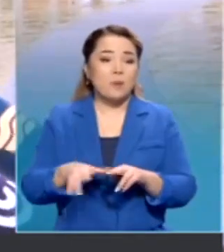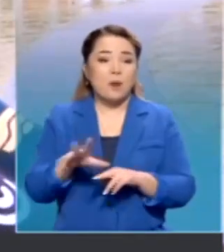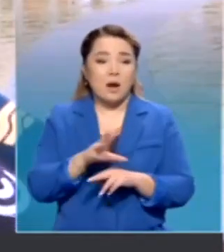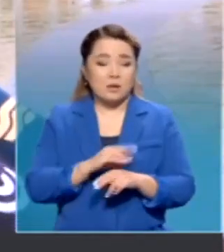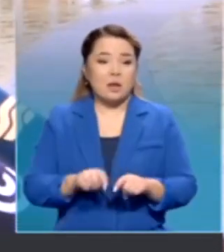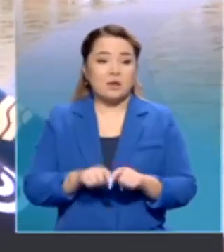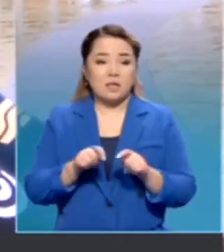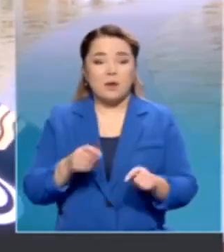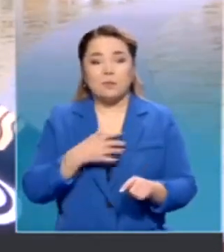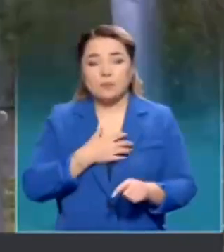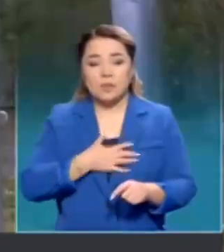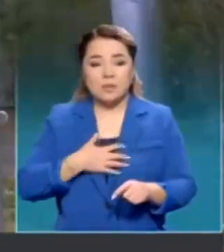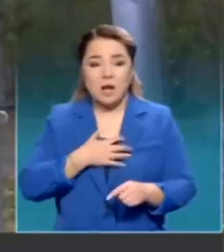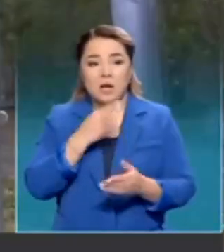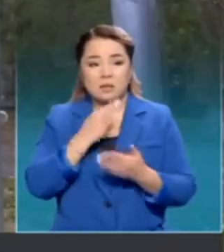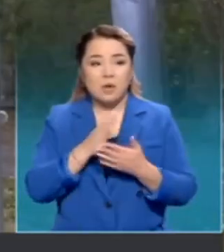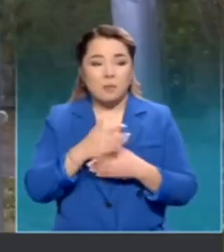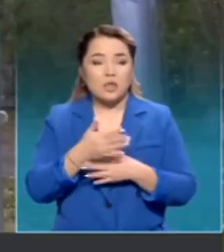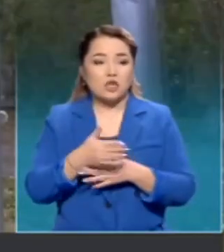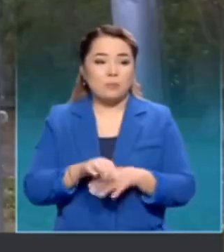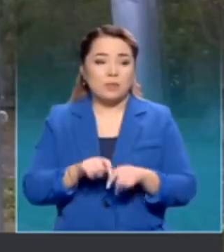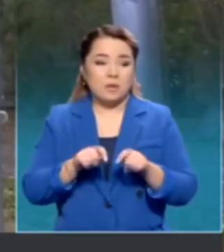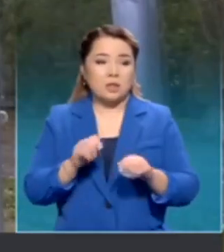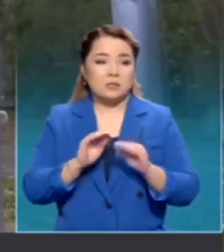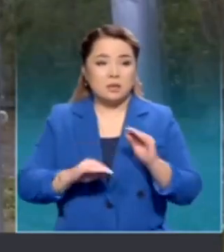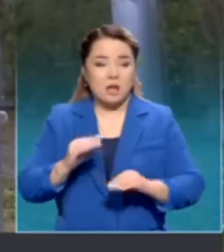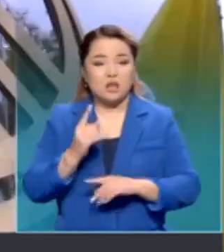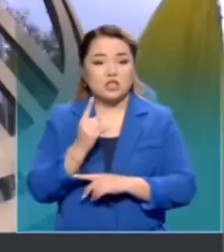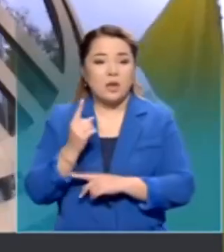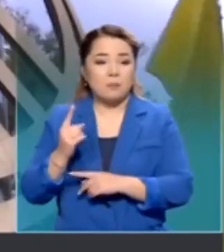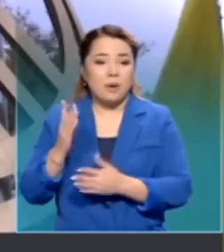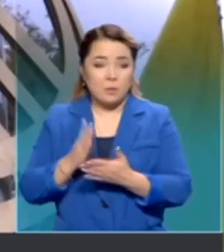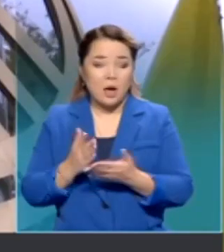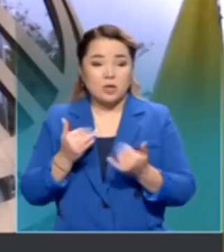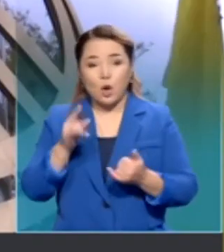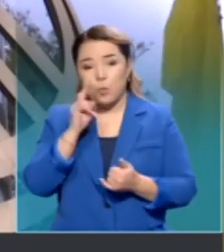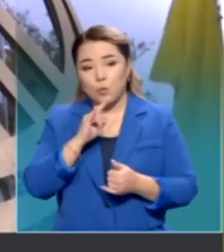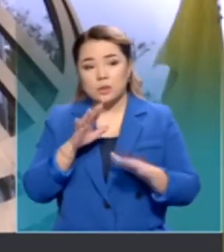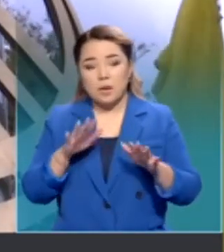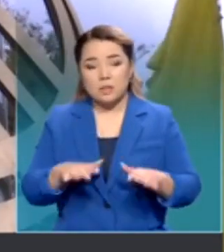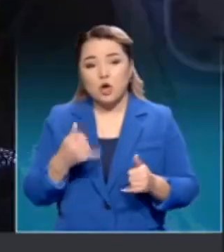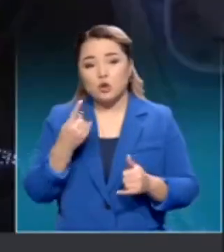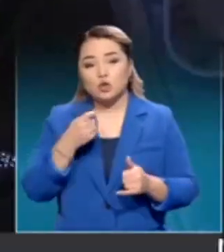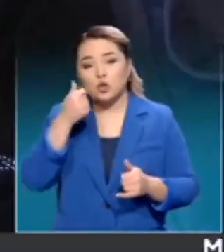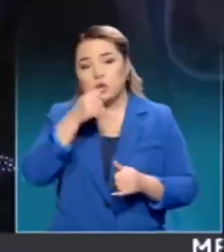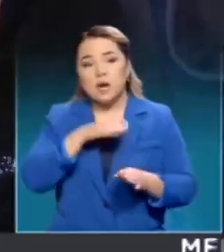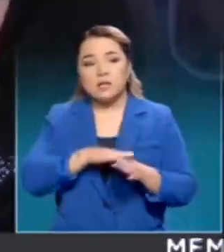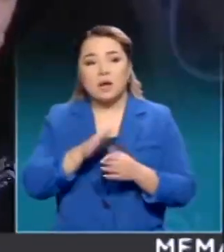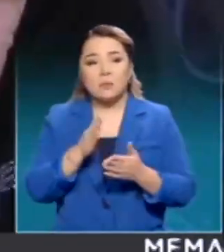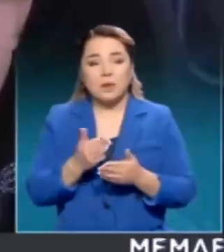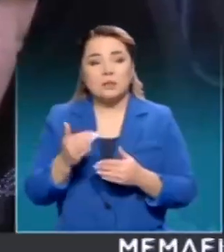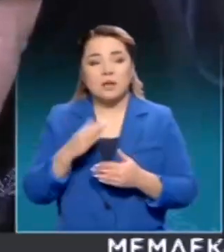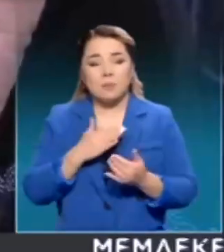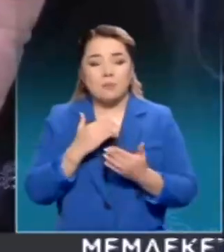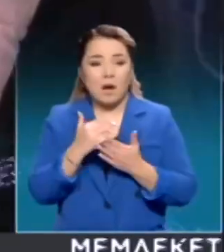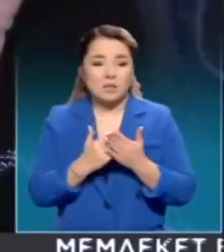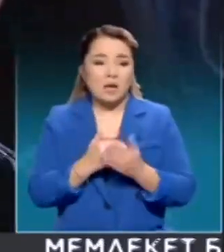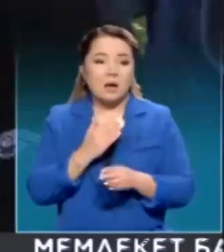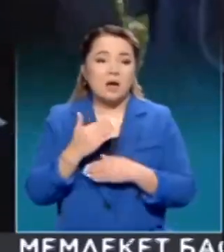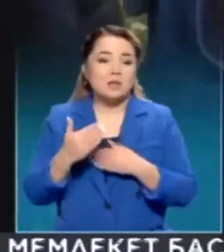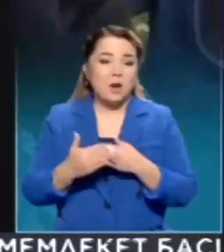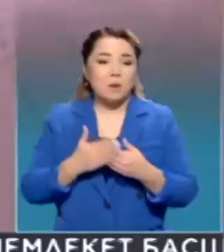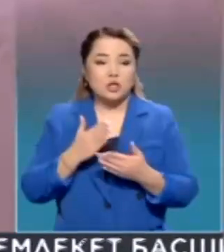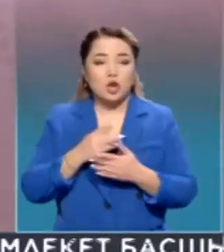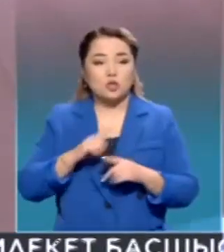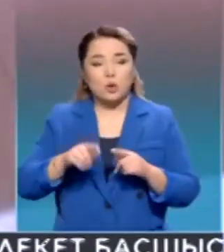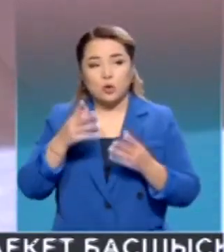басқасында ембіліктер тұрды. Игі іс жалғасын табады. Ембілік мұнайшылар 100 жылдыққа арналған кешенді бағдарламаның аясында